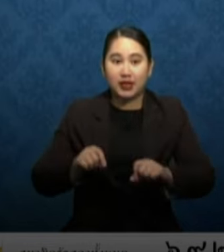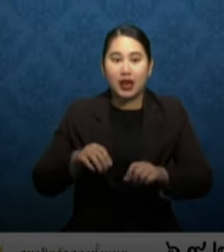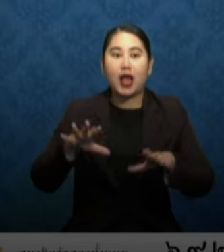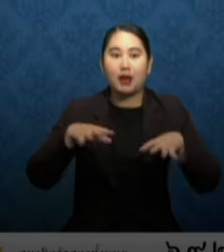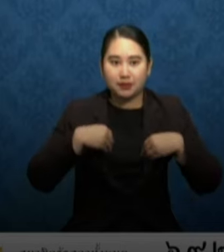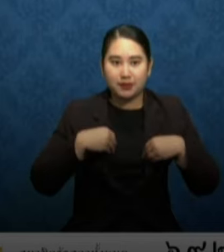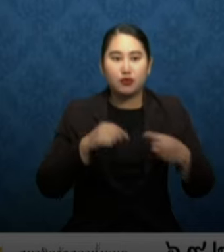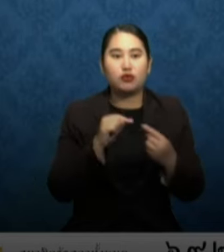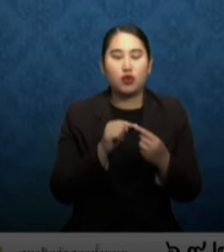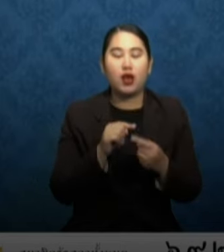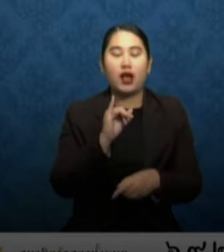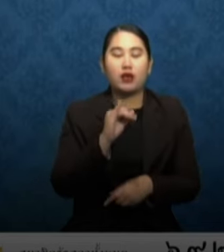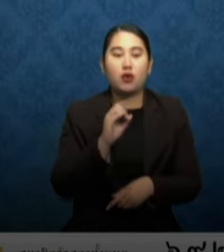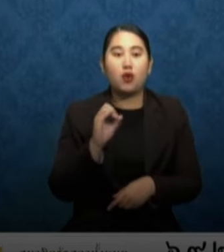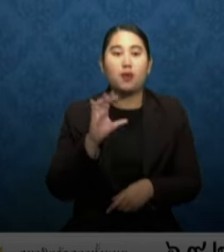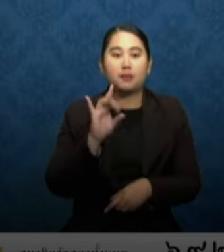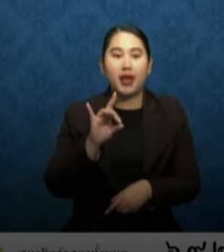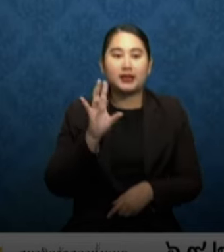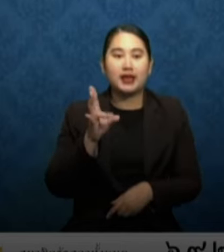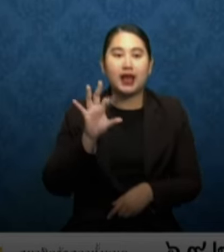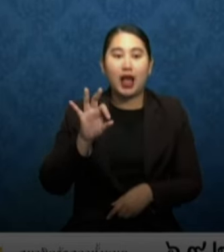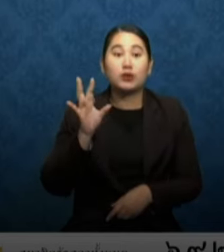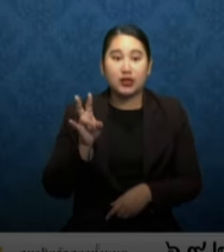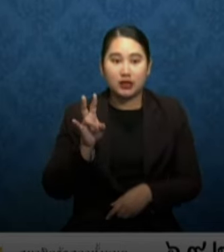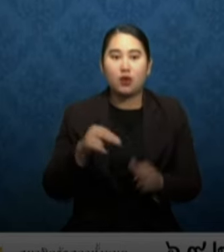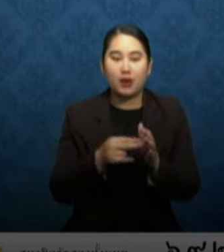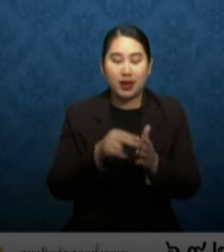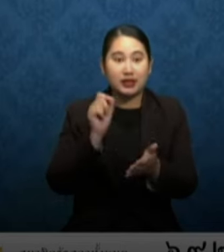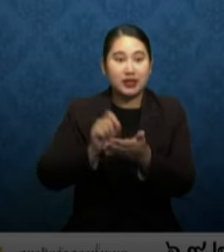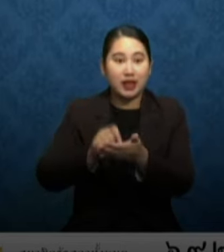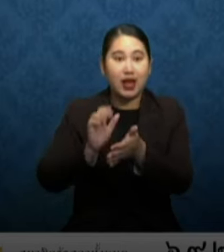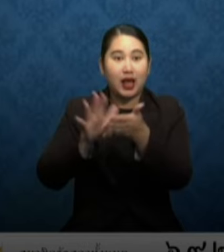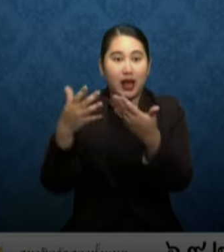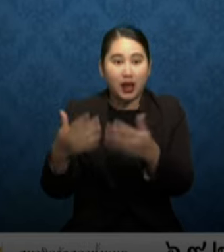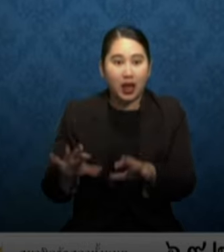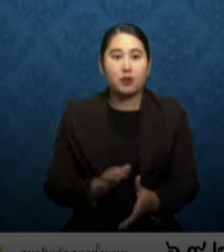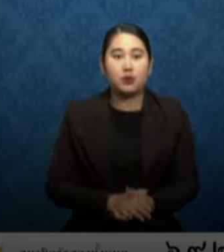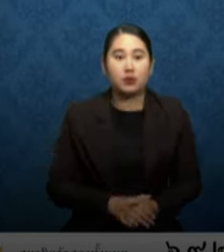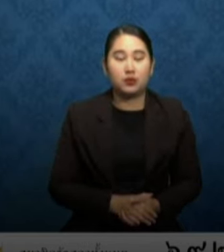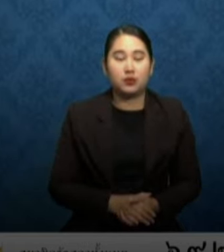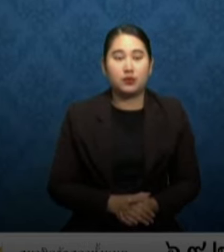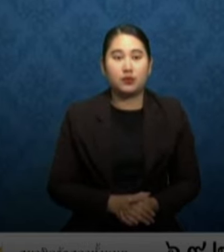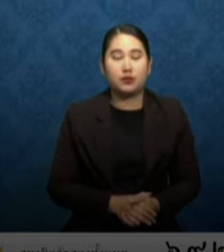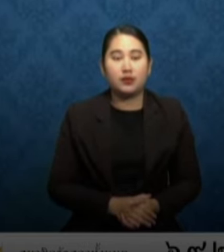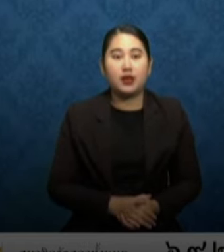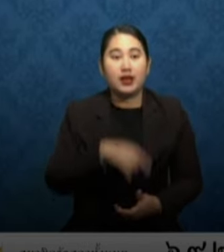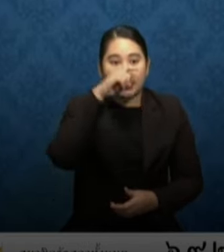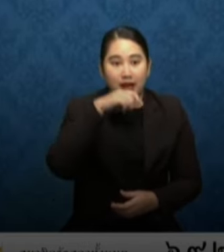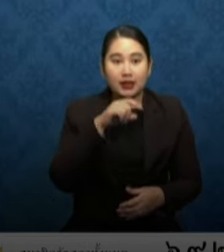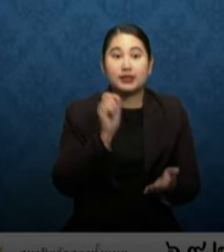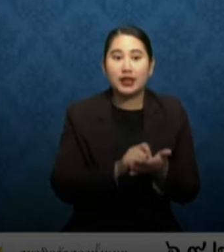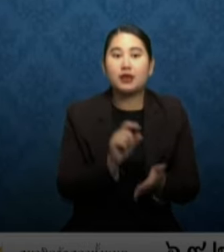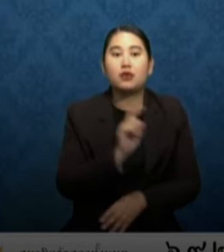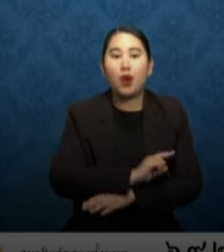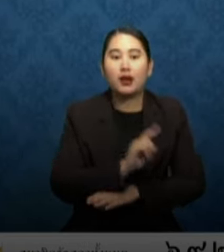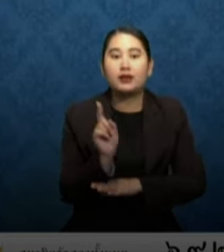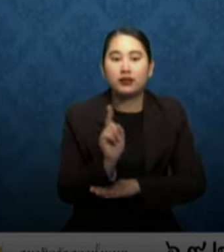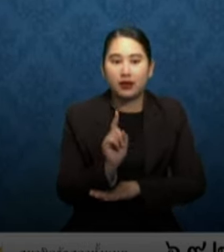ioฉบับที่ 8798กันไปไปเกือบหมดแล้วแล้วประเทศไทยจะลงนามเมื่อ